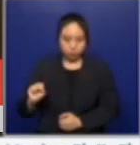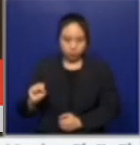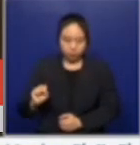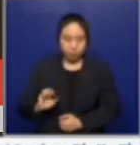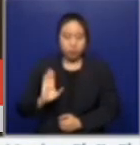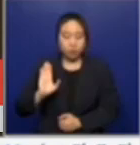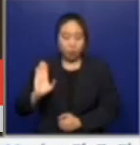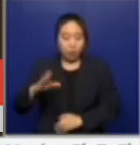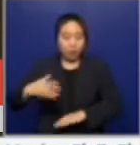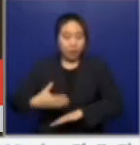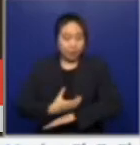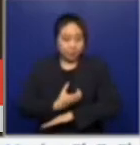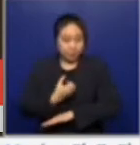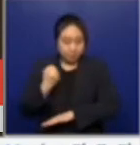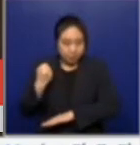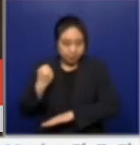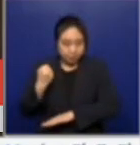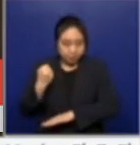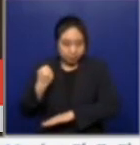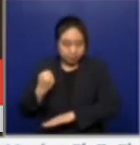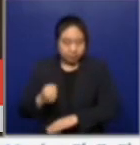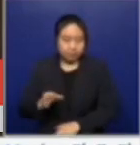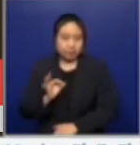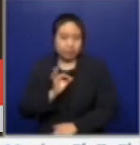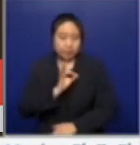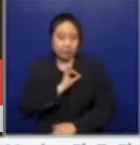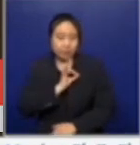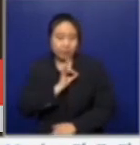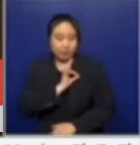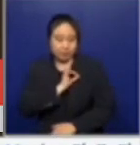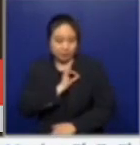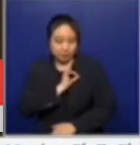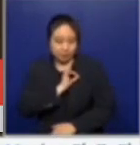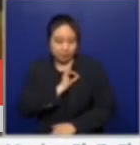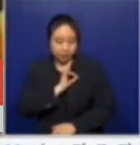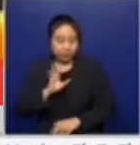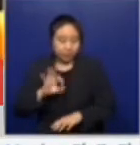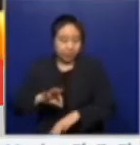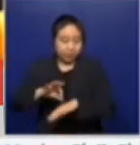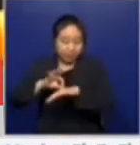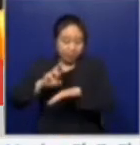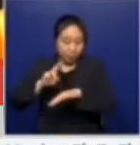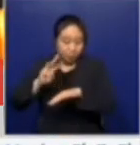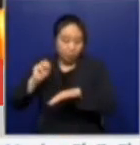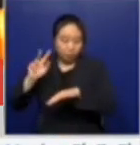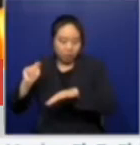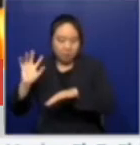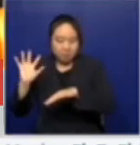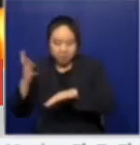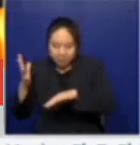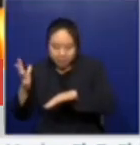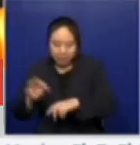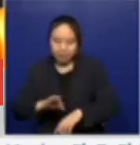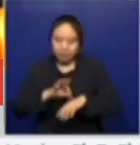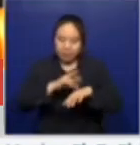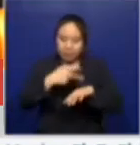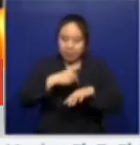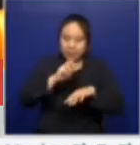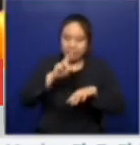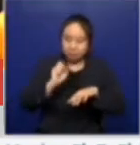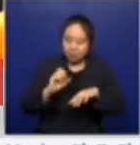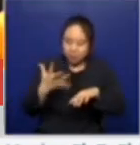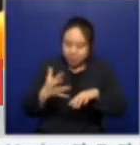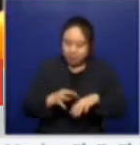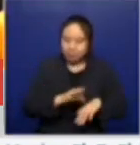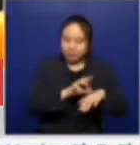การเมืองที่มีสมาชิกมิได้ดำรงตำแหน่งรัฐมนตรีมิได้ดำรงตำแหน่งประธานรัฐสภารองประธานรั